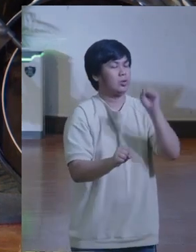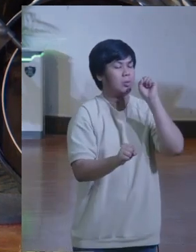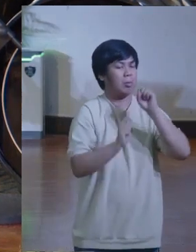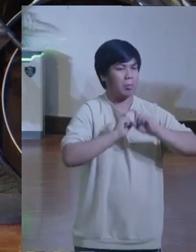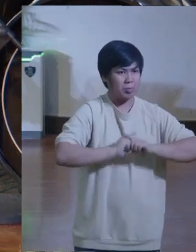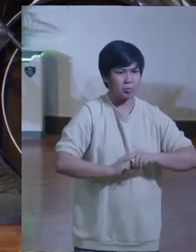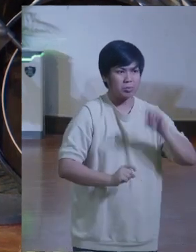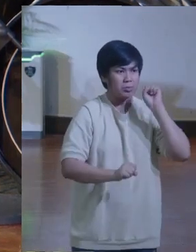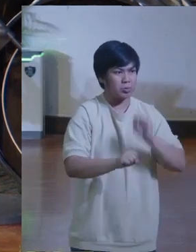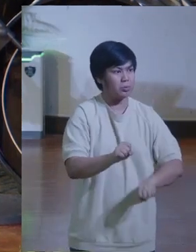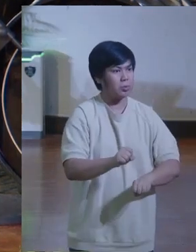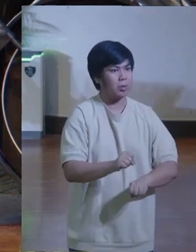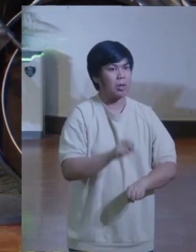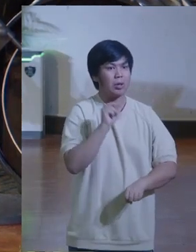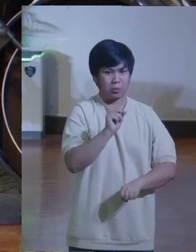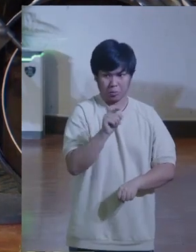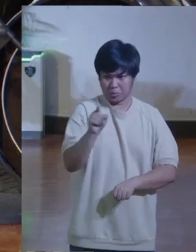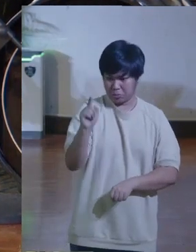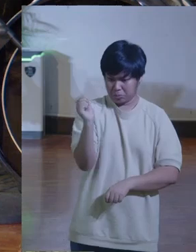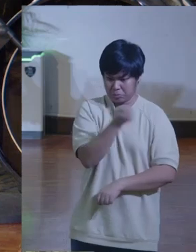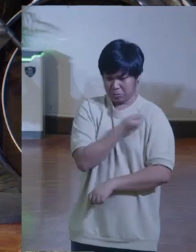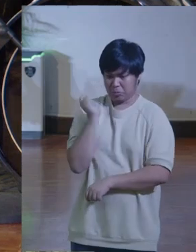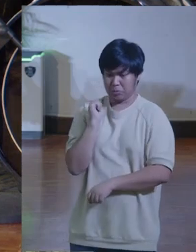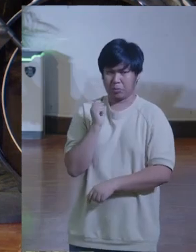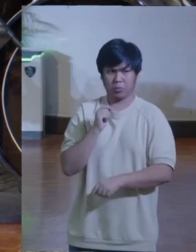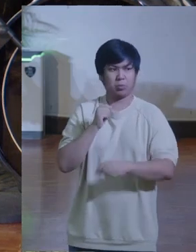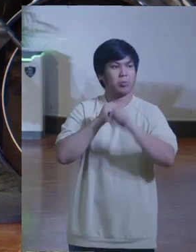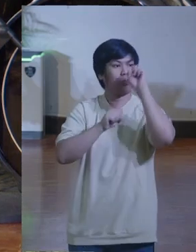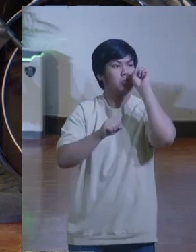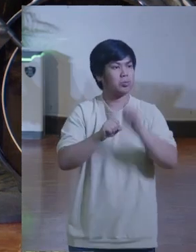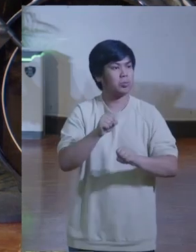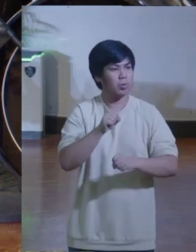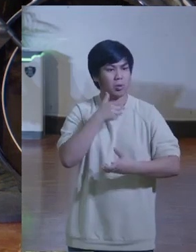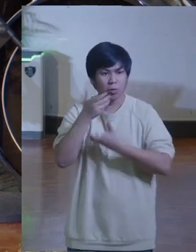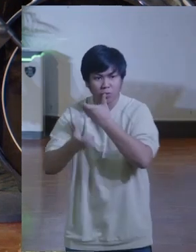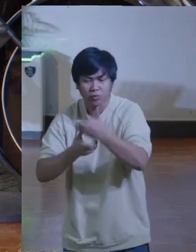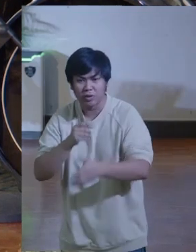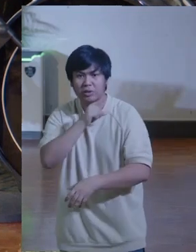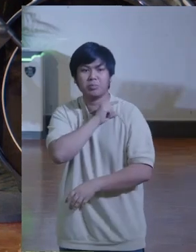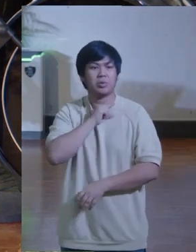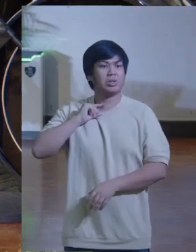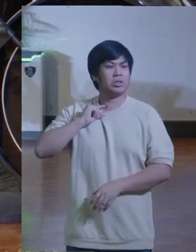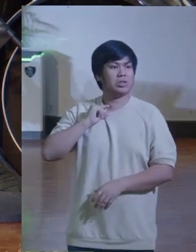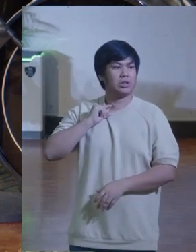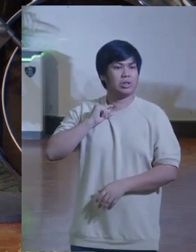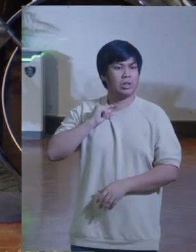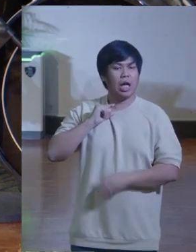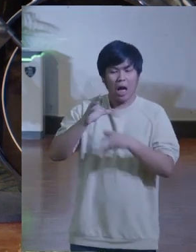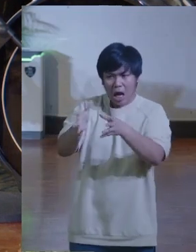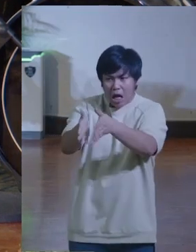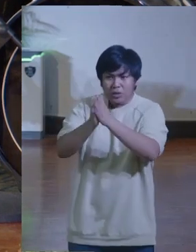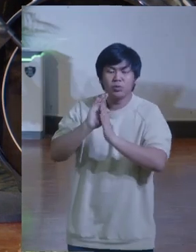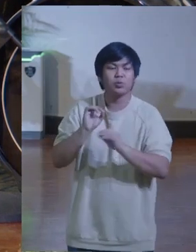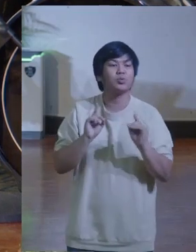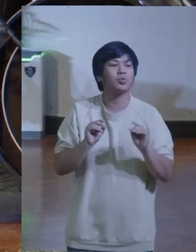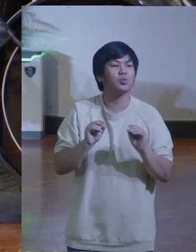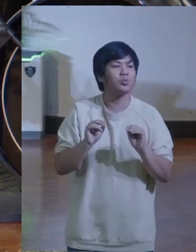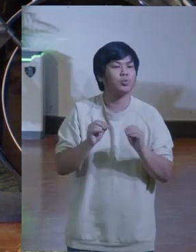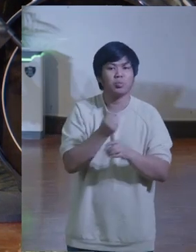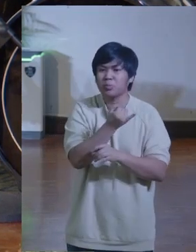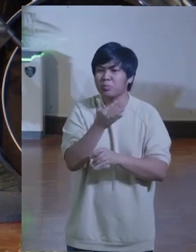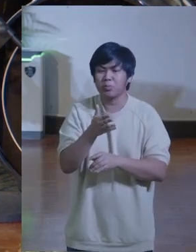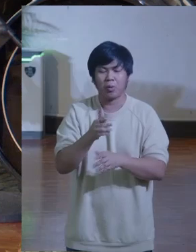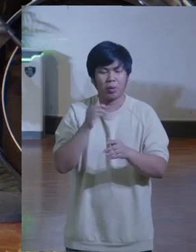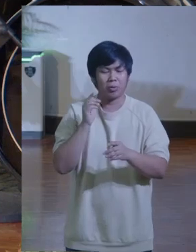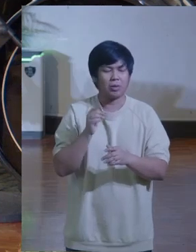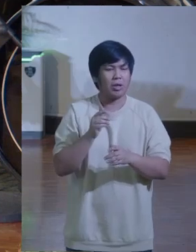katuruan, kailangan nyong mag-penance. Mag-confess sa priest, hihingi ng gagawin, sasabihin ng